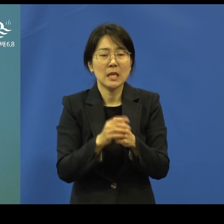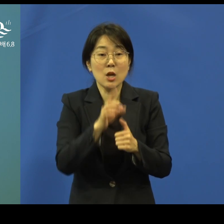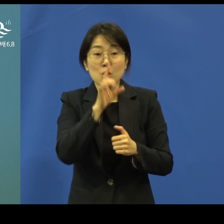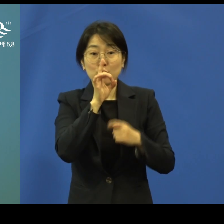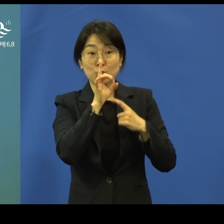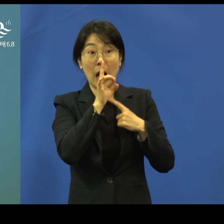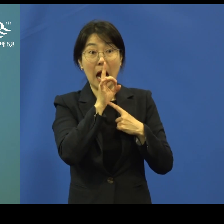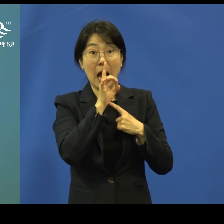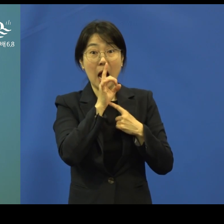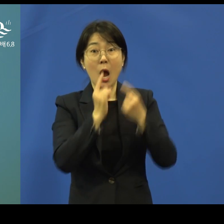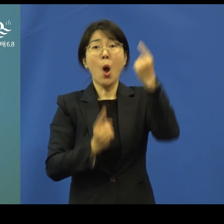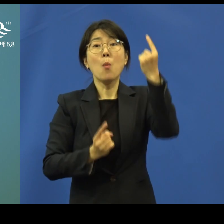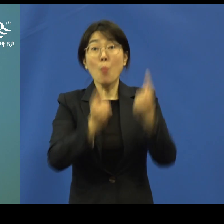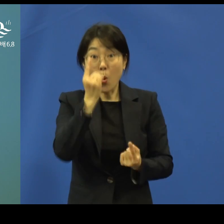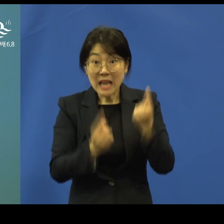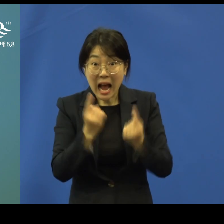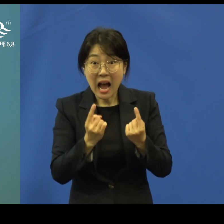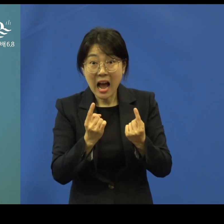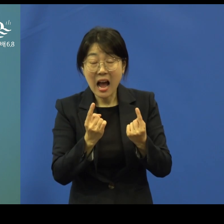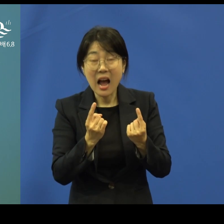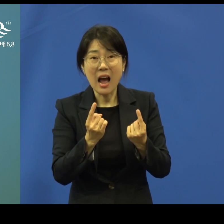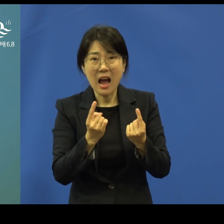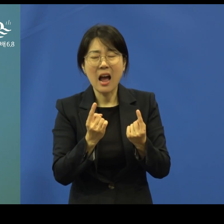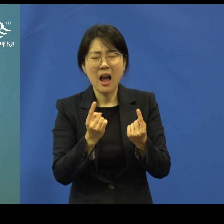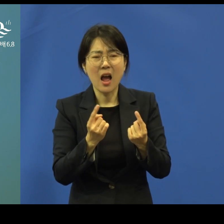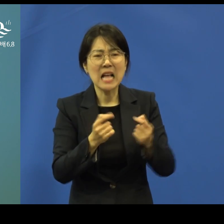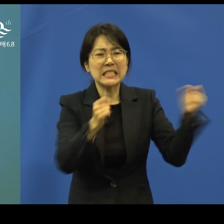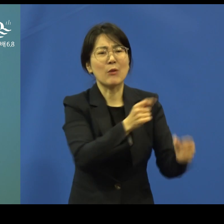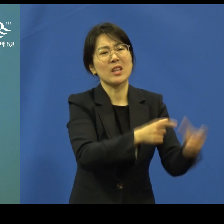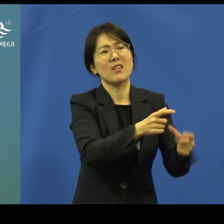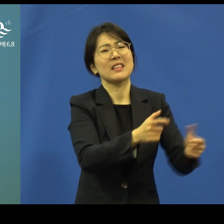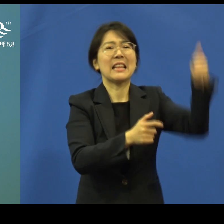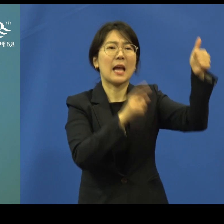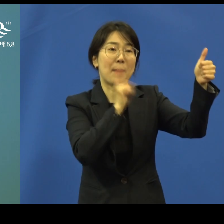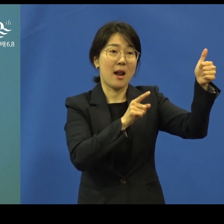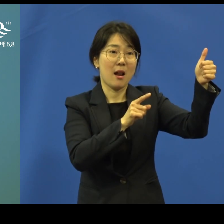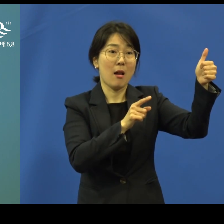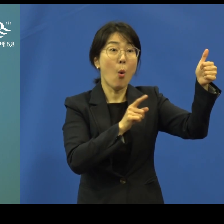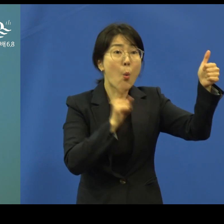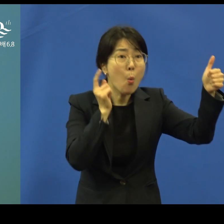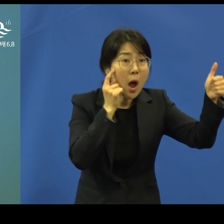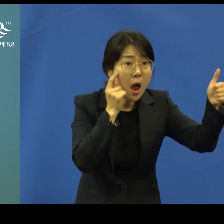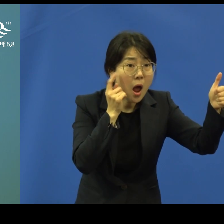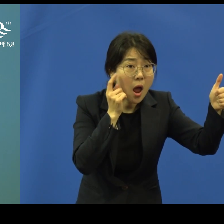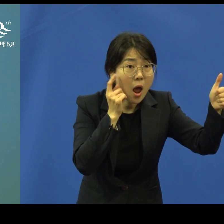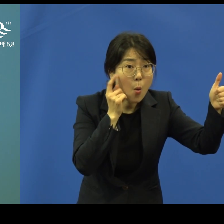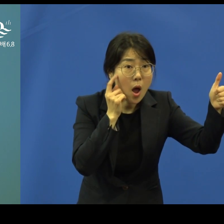미지근한 상태의 신앙의 위험성을 말하는 거죠. 미지근함.